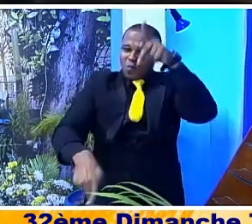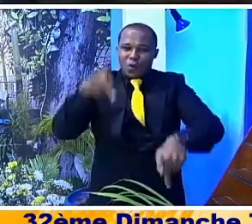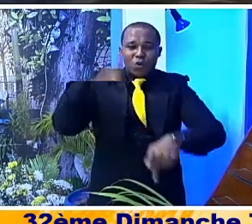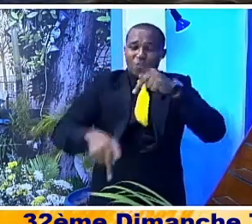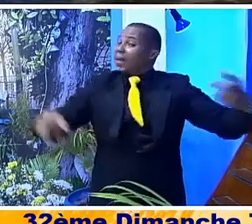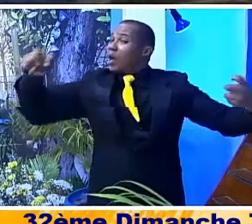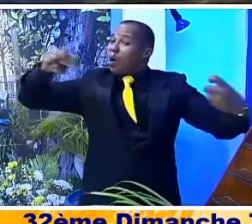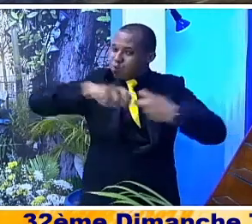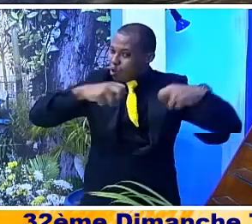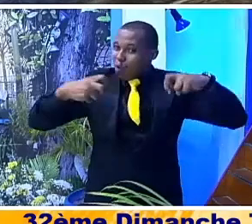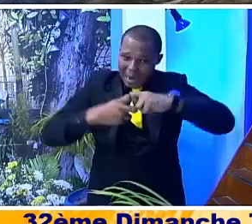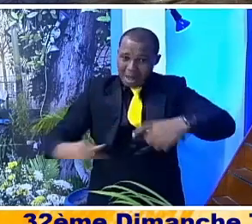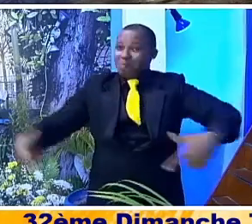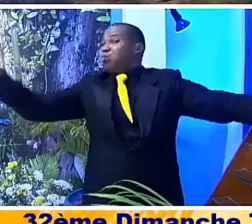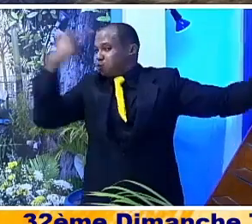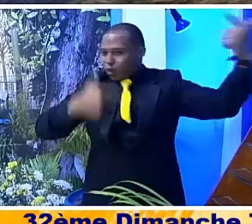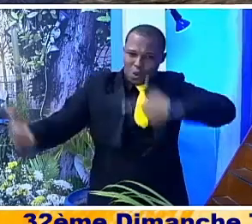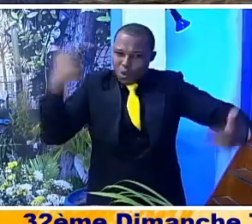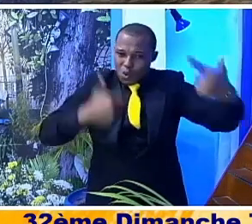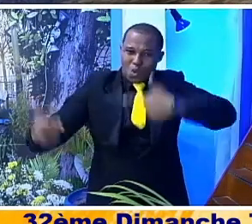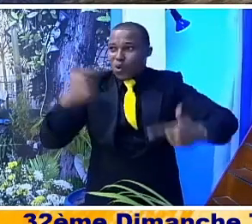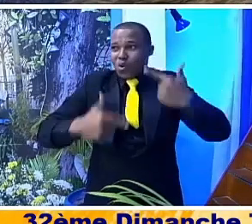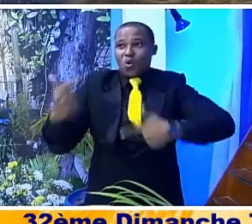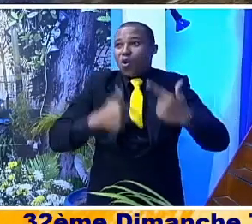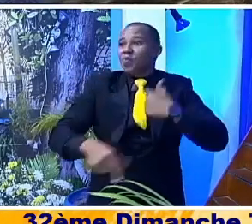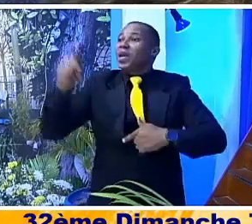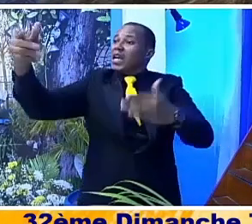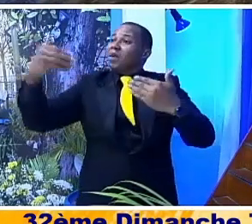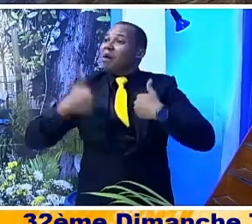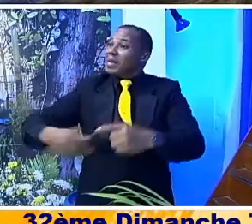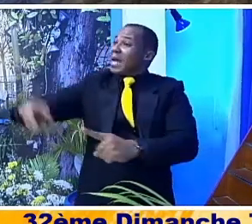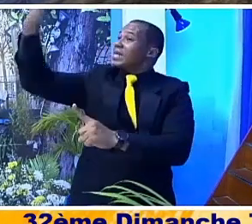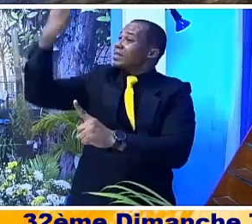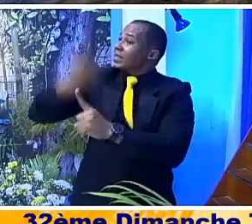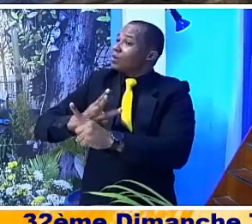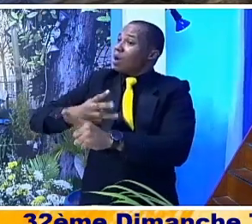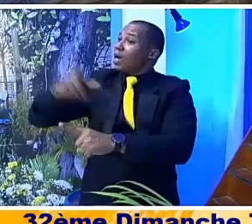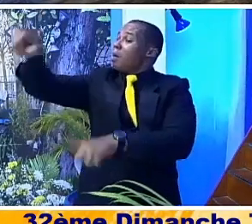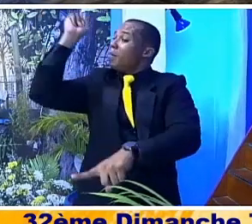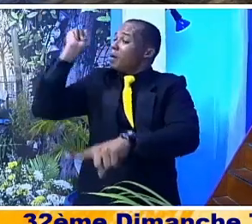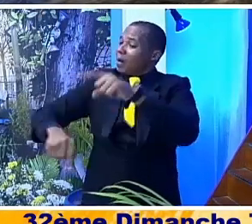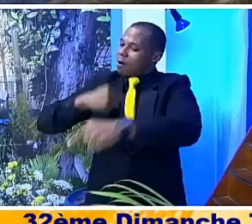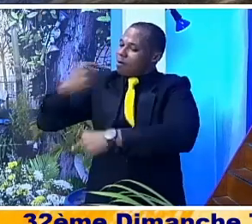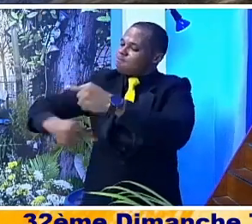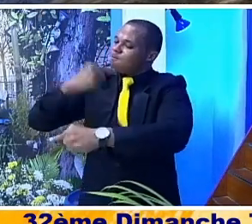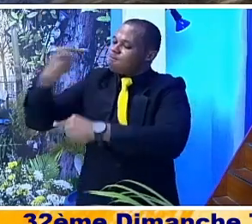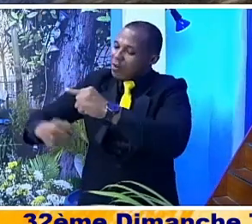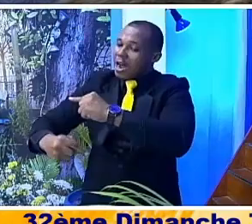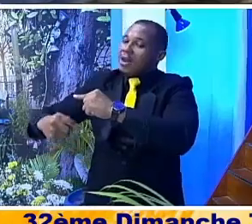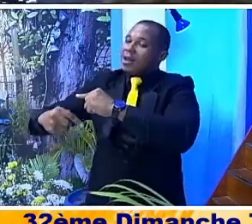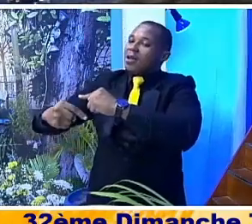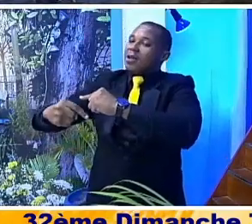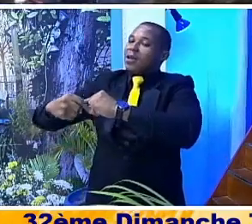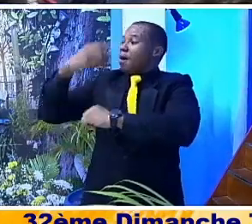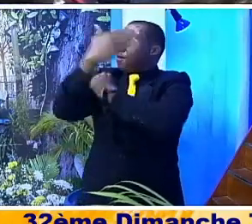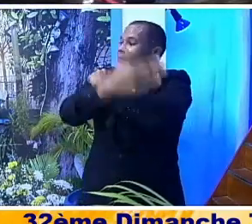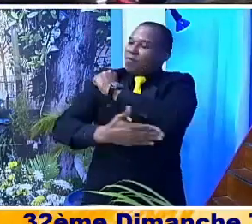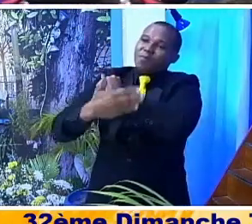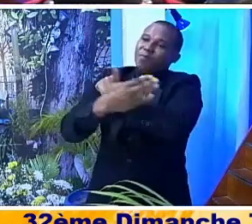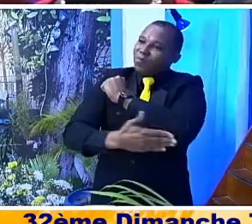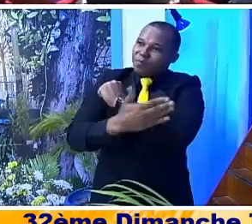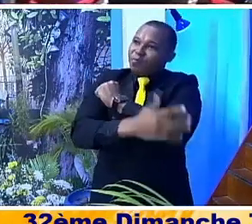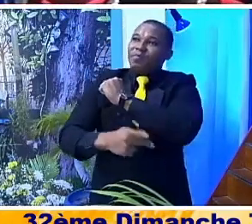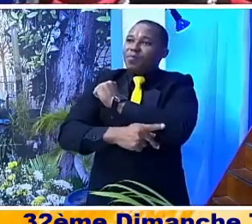situation même gen 6 mois m'ba ka lé au gan. Ou nos situations qu'on y a même si moun l'école, pas gagné machine pour mener si moun dans